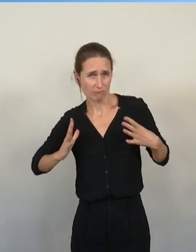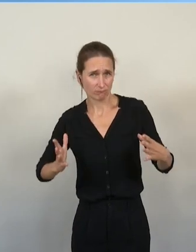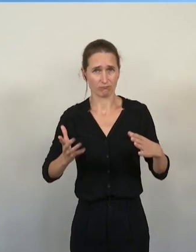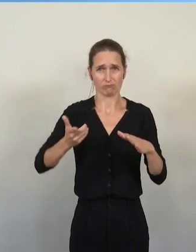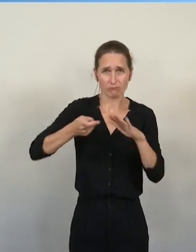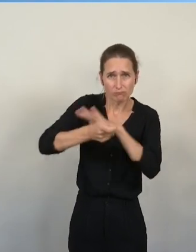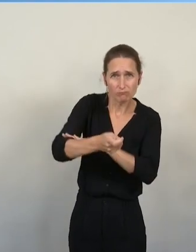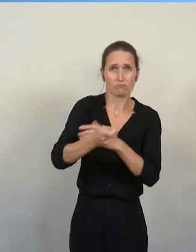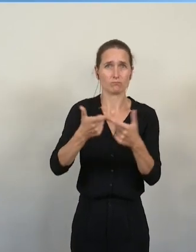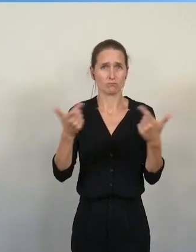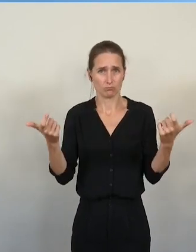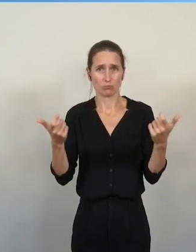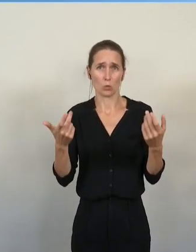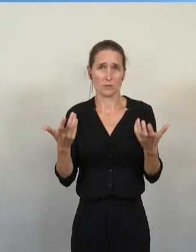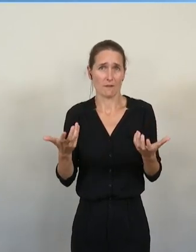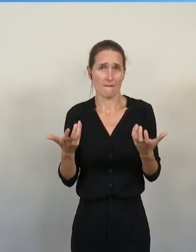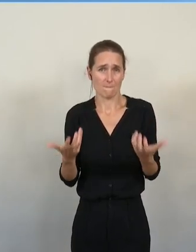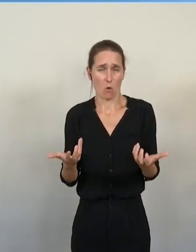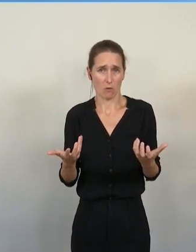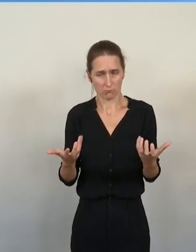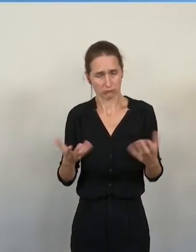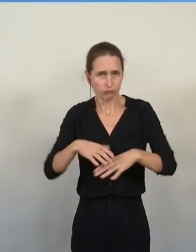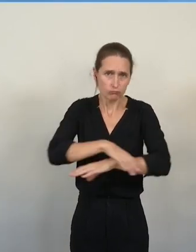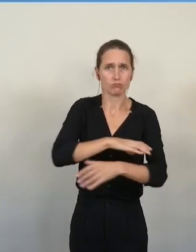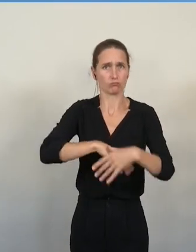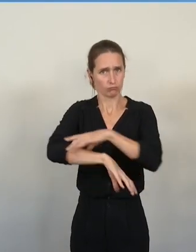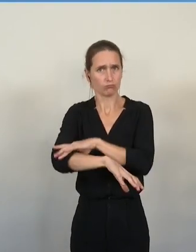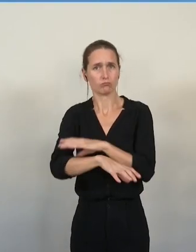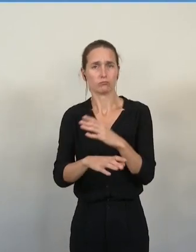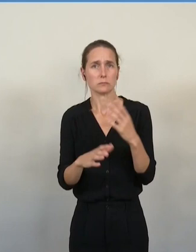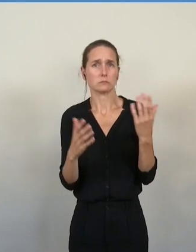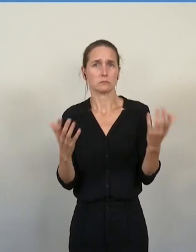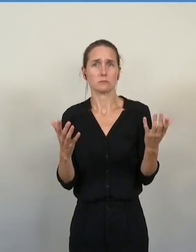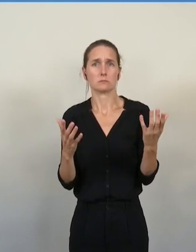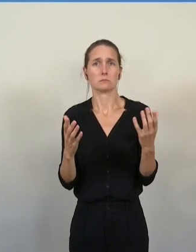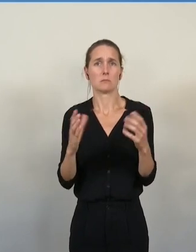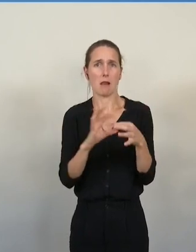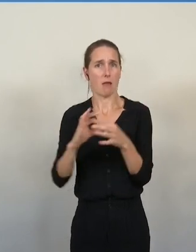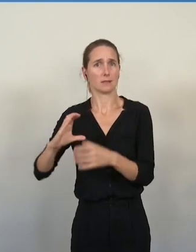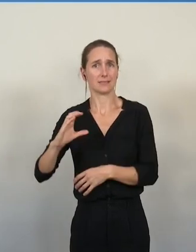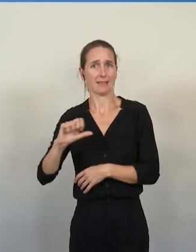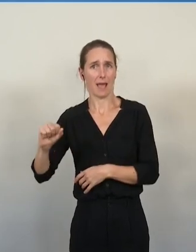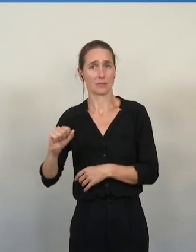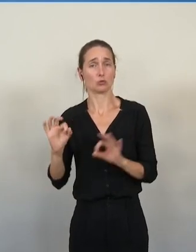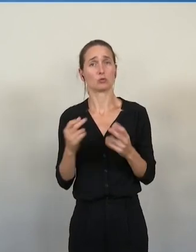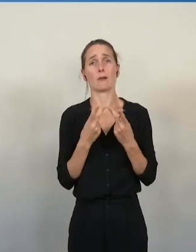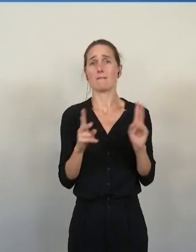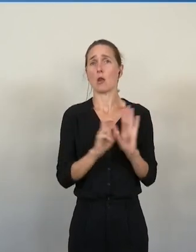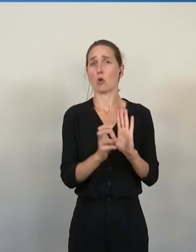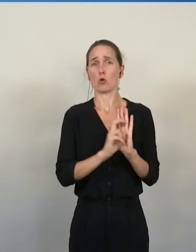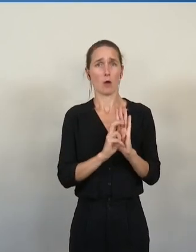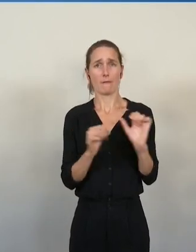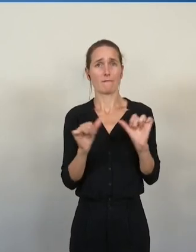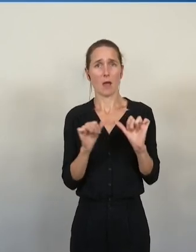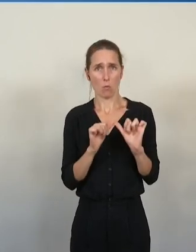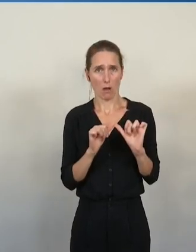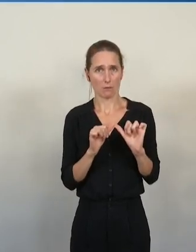et sur cette volonté d'engagement encore plus marqué que la ville de en lien avec son CCAS à l'honneur via cette délibération